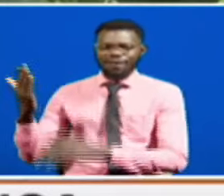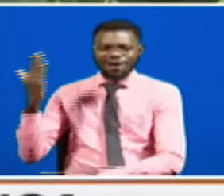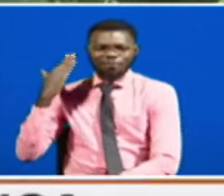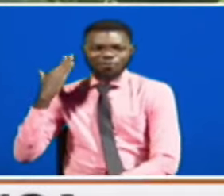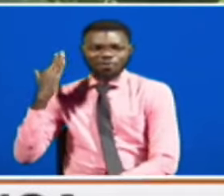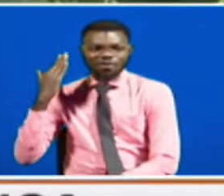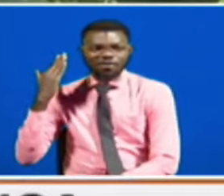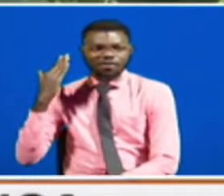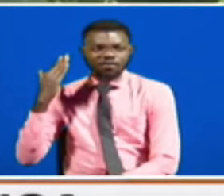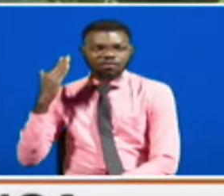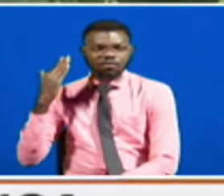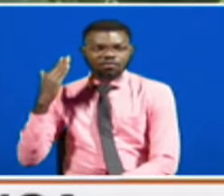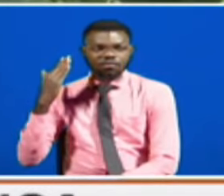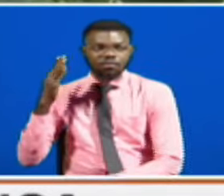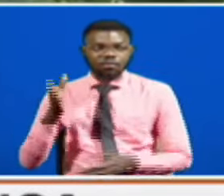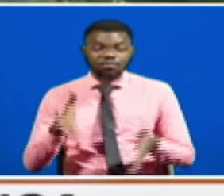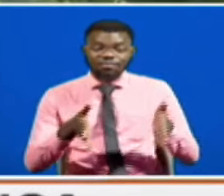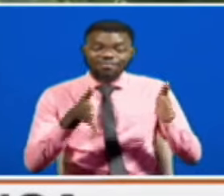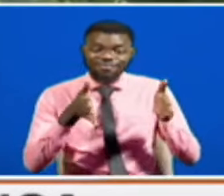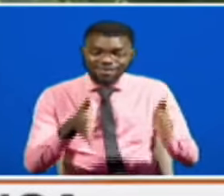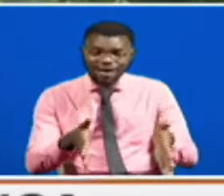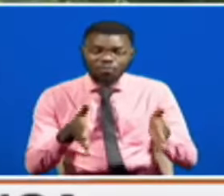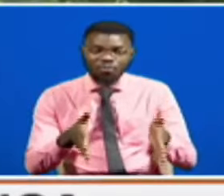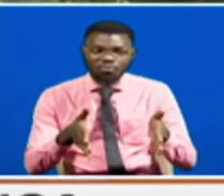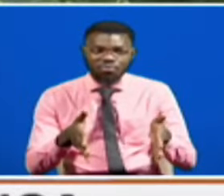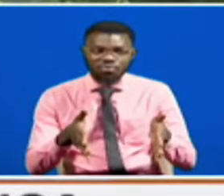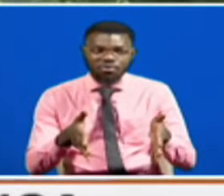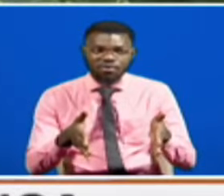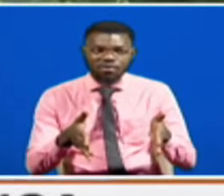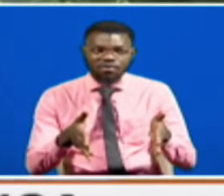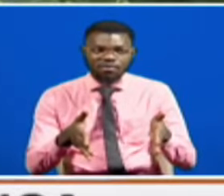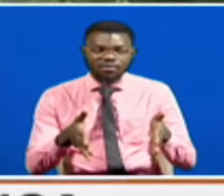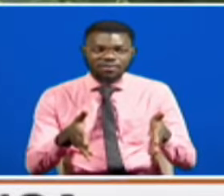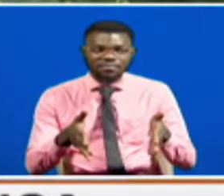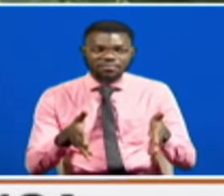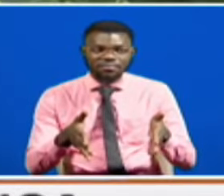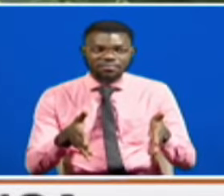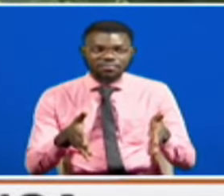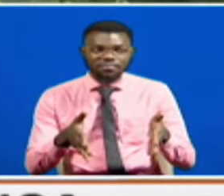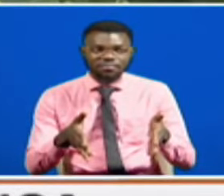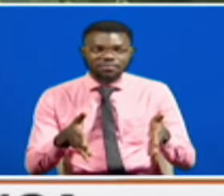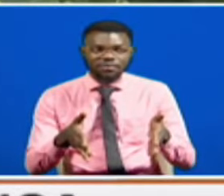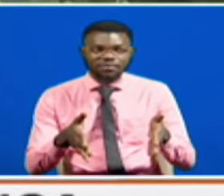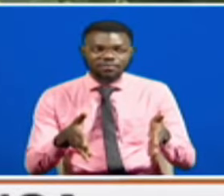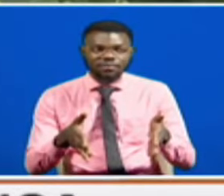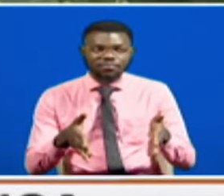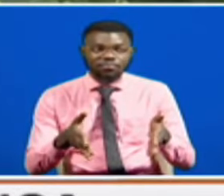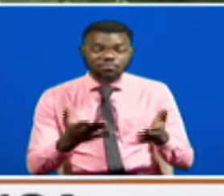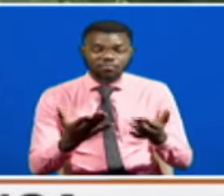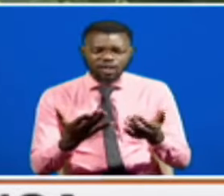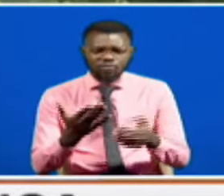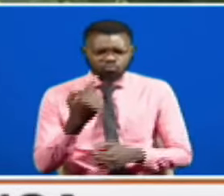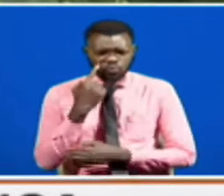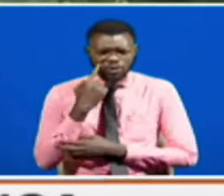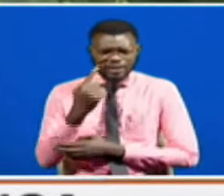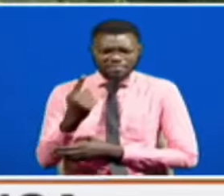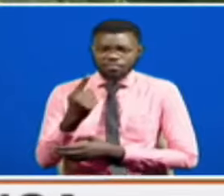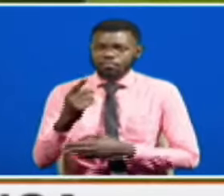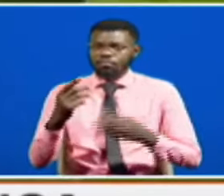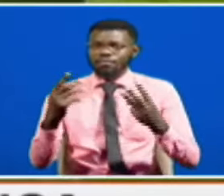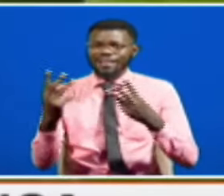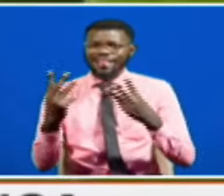hivyo kile kimechangia pakubwa ni kuwa na, ni kwa vile tumeaffect our